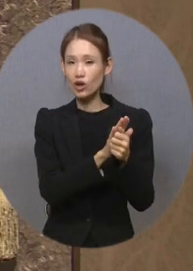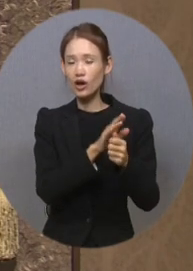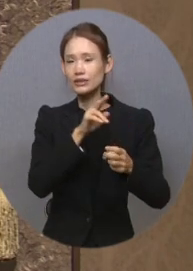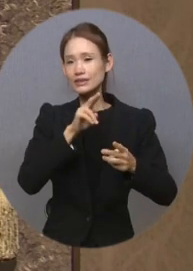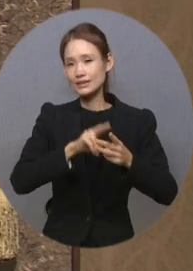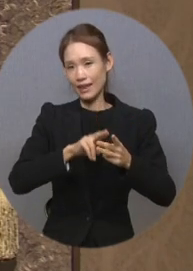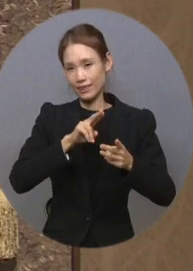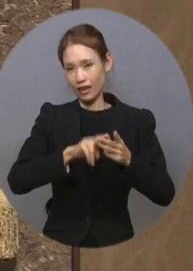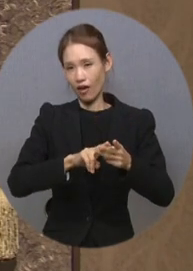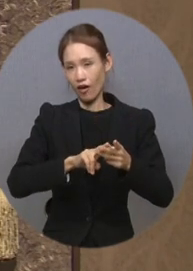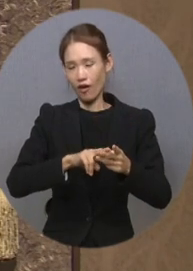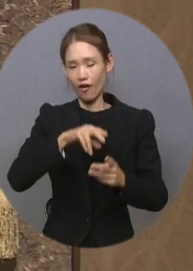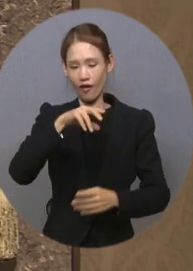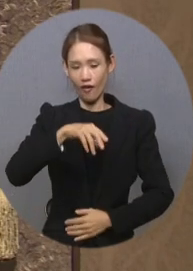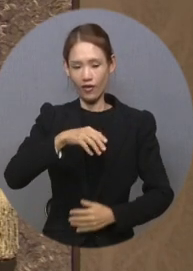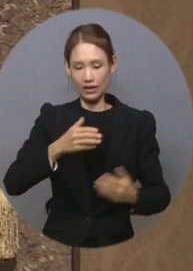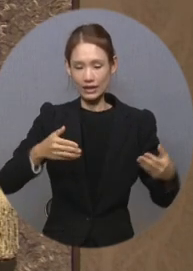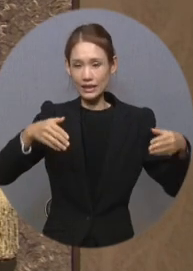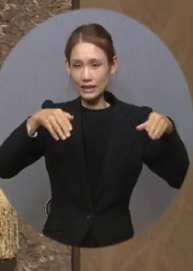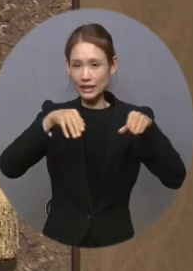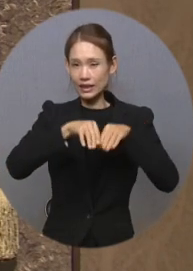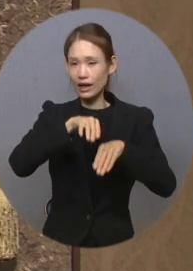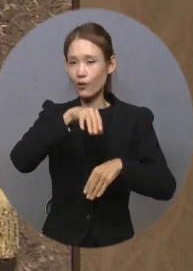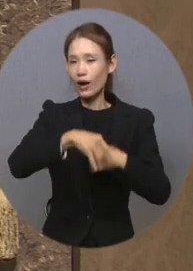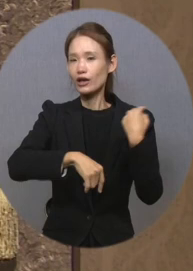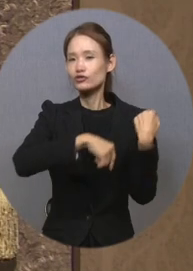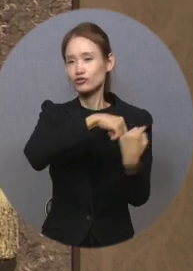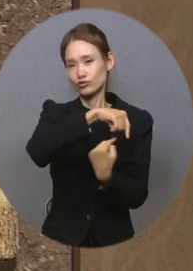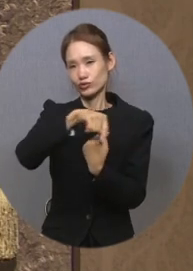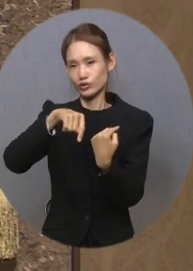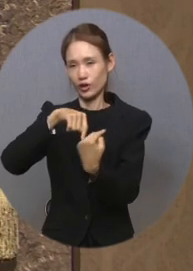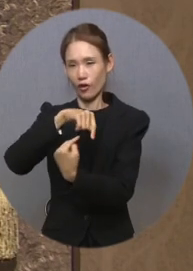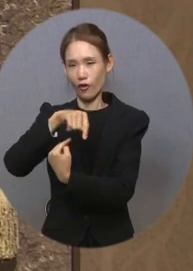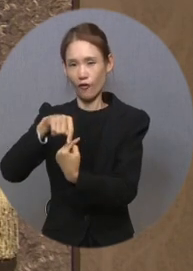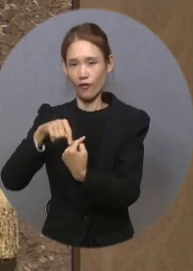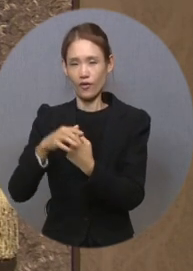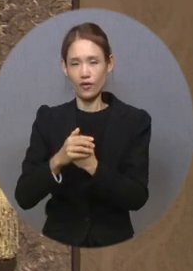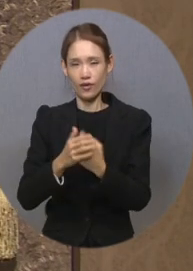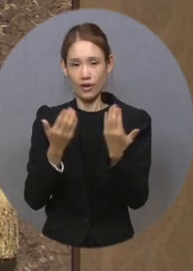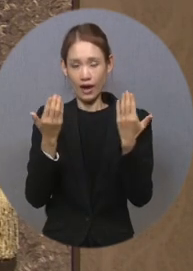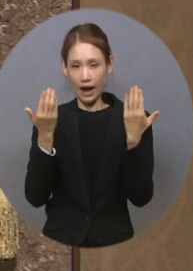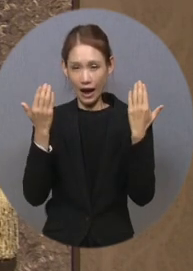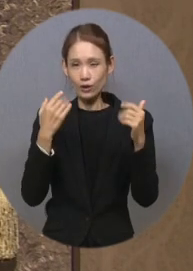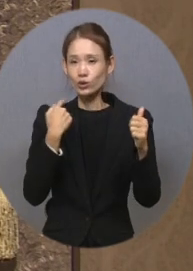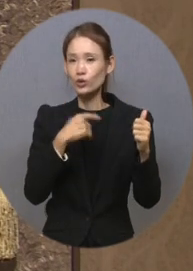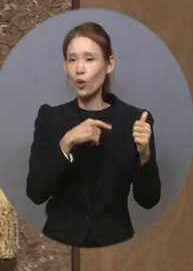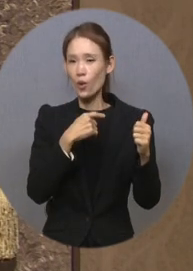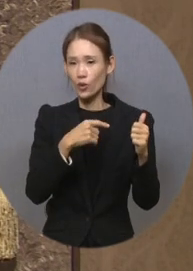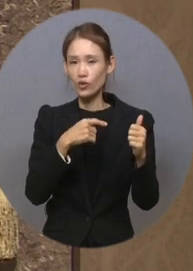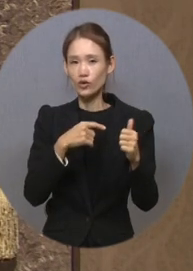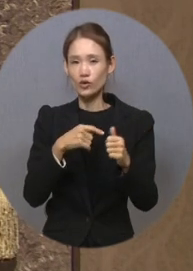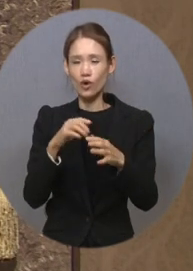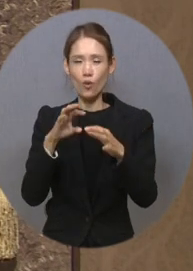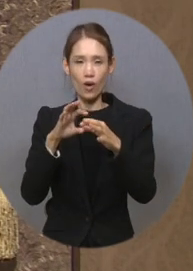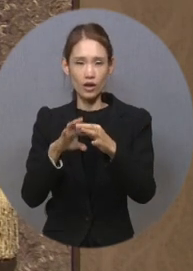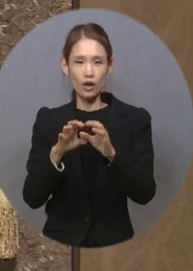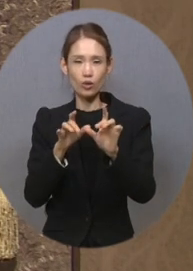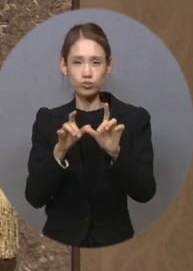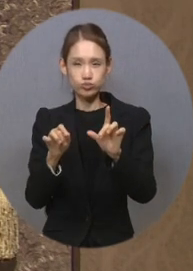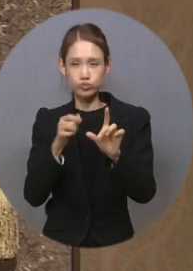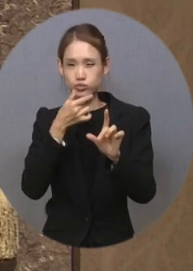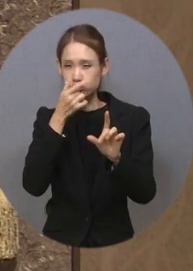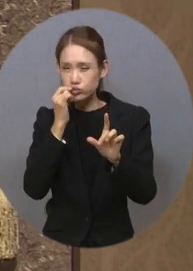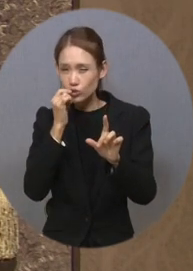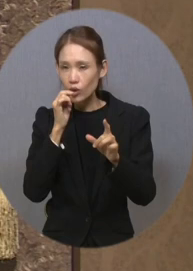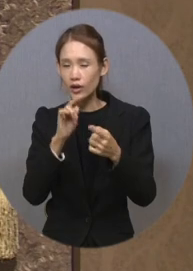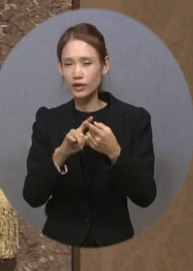행복교육지원센터라는 그 기관을 운영하거든요. 그거는 이제 학교 교육에 좀 부족한 부분을 보충해